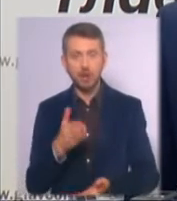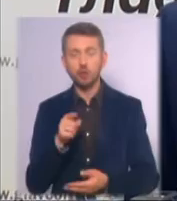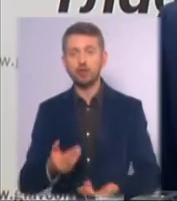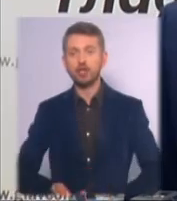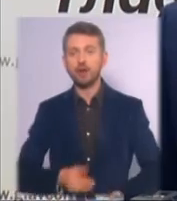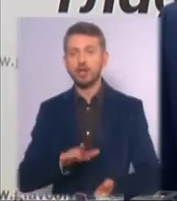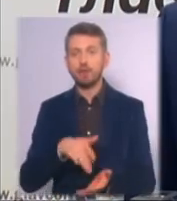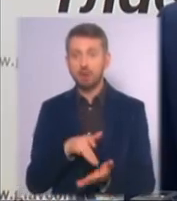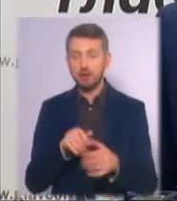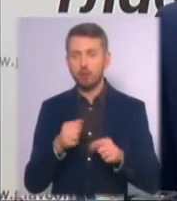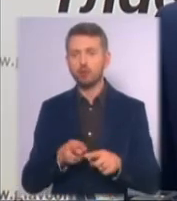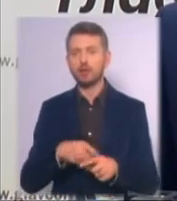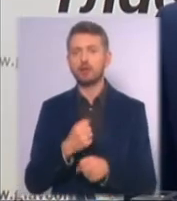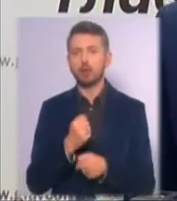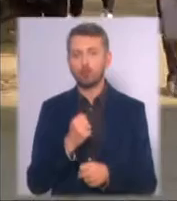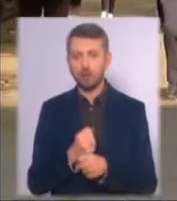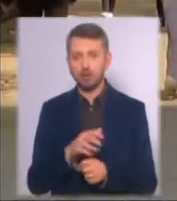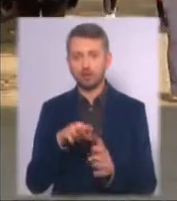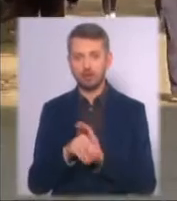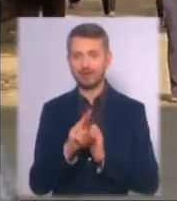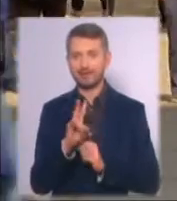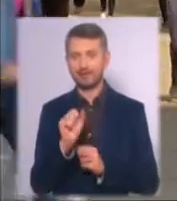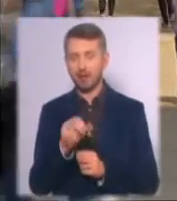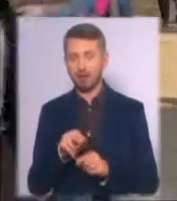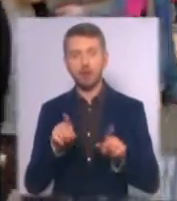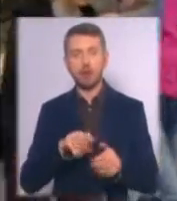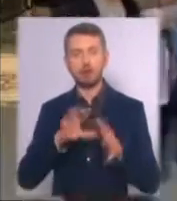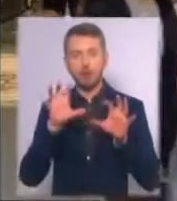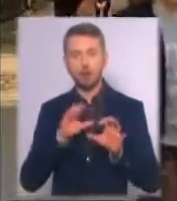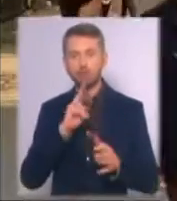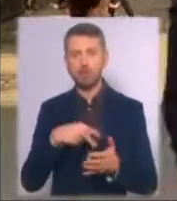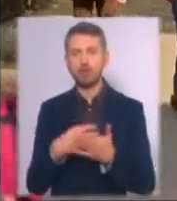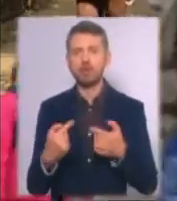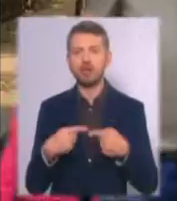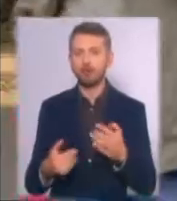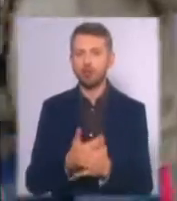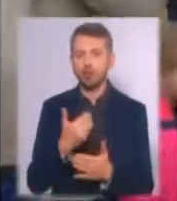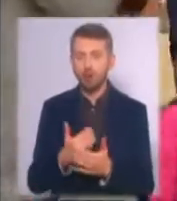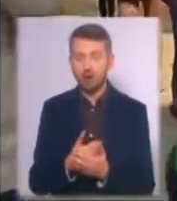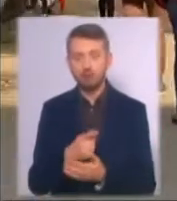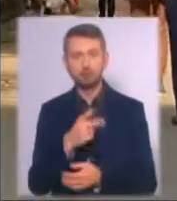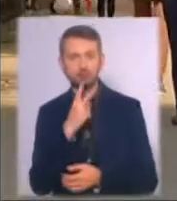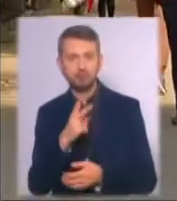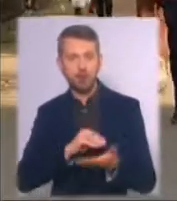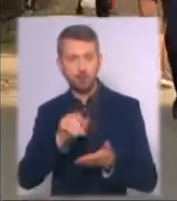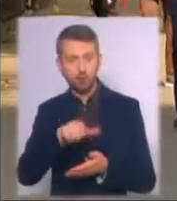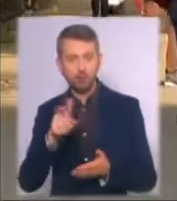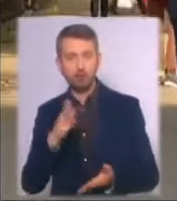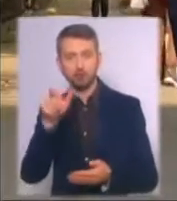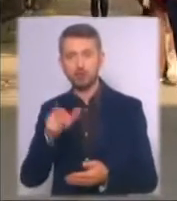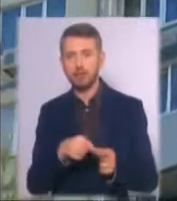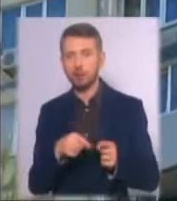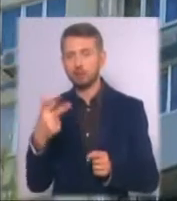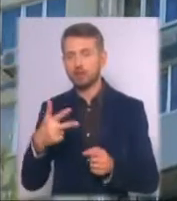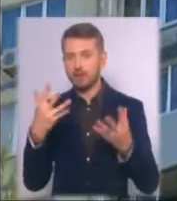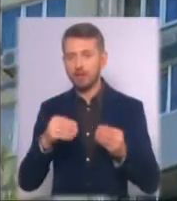місті, вам це можуть зробити в тому ж самому ЦНАПі. Також закон передбачає і інші новації. За баченням авторів, якщо людина протягом 30